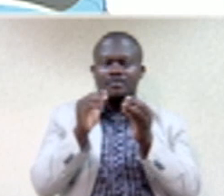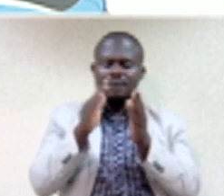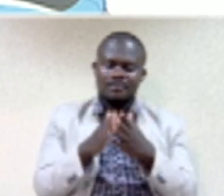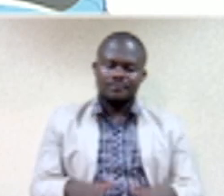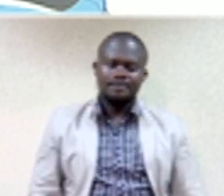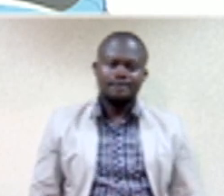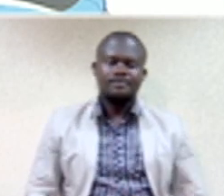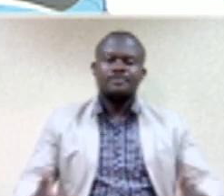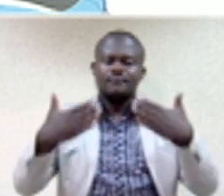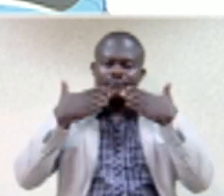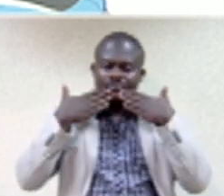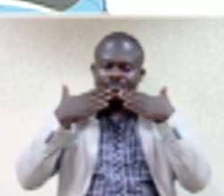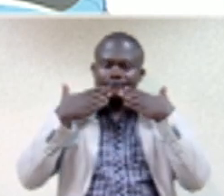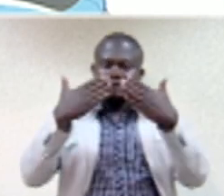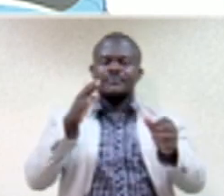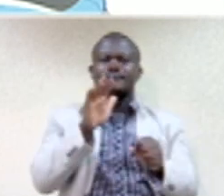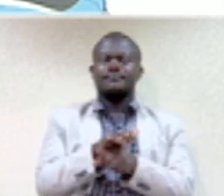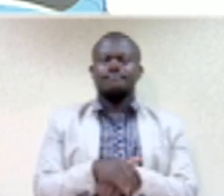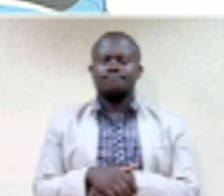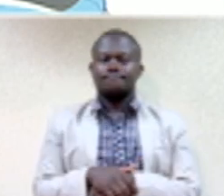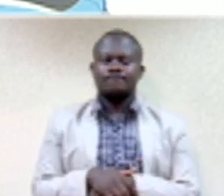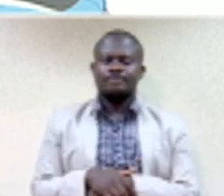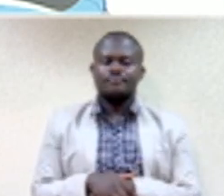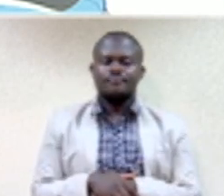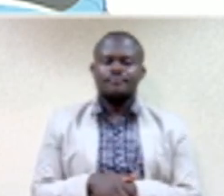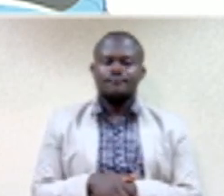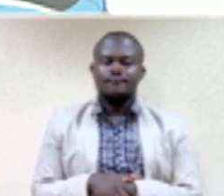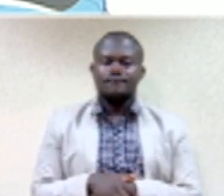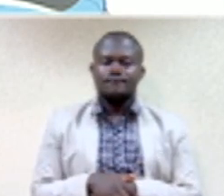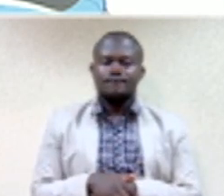Ndagushimye cyane Tuyisenge Adolphe mu mujyi wa Huye urakoze cyane. Murakoze nawe.